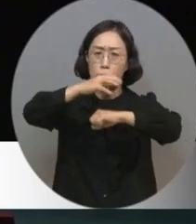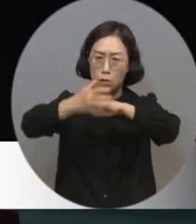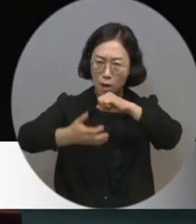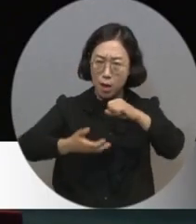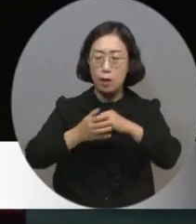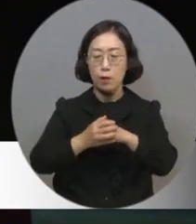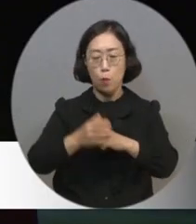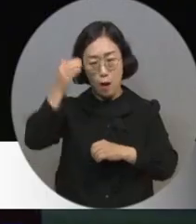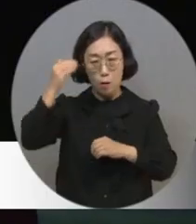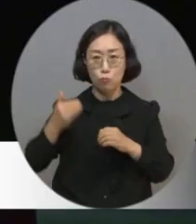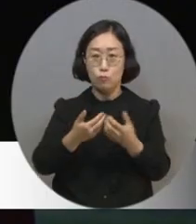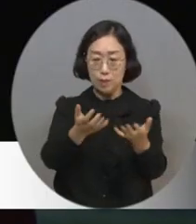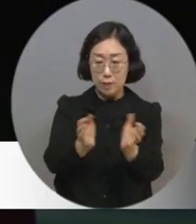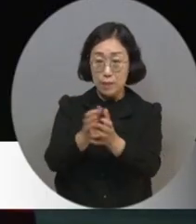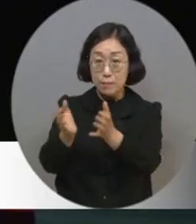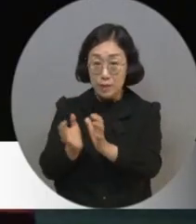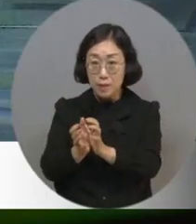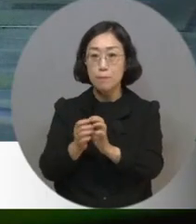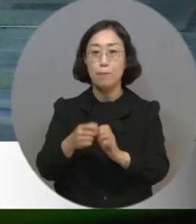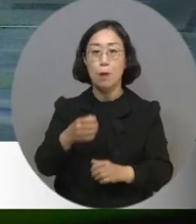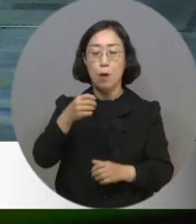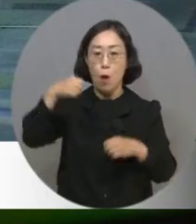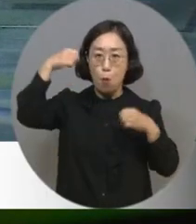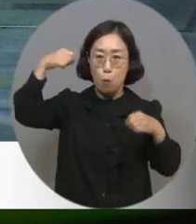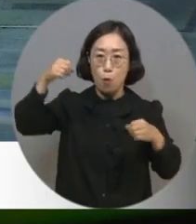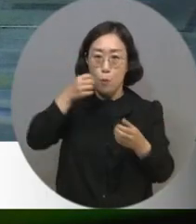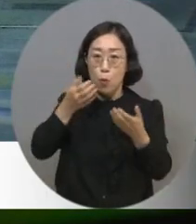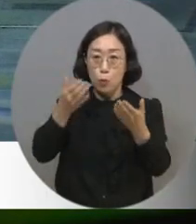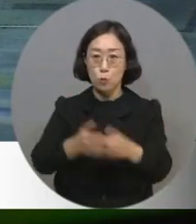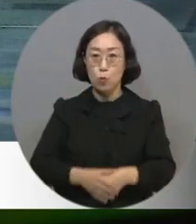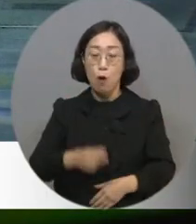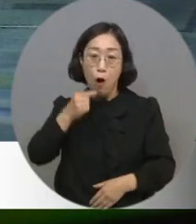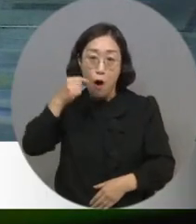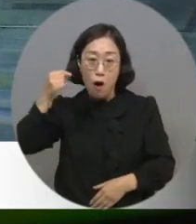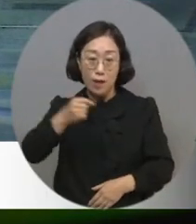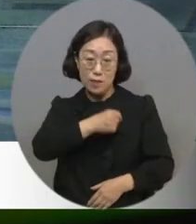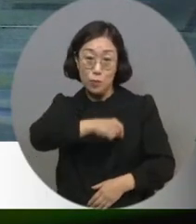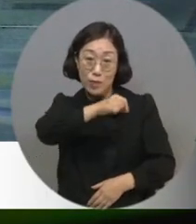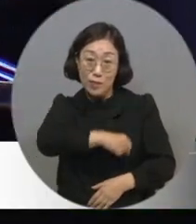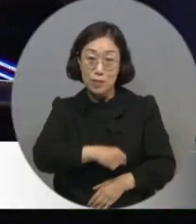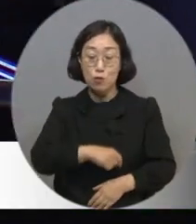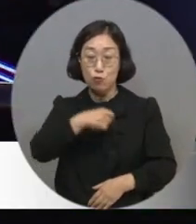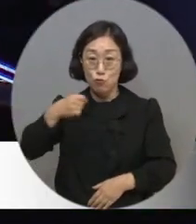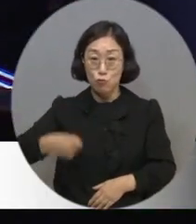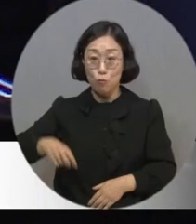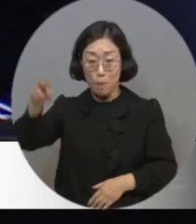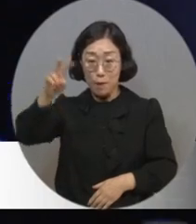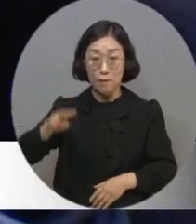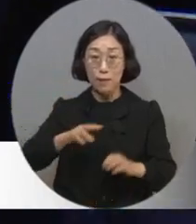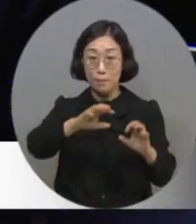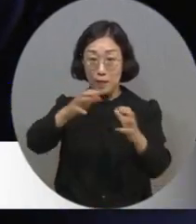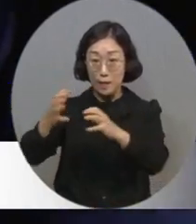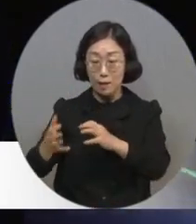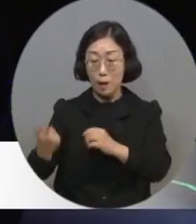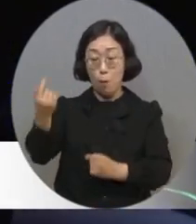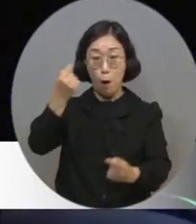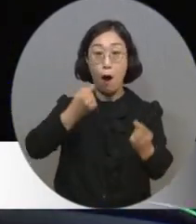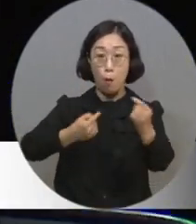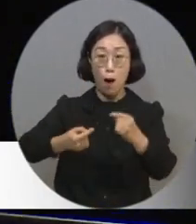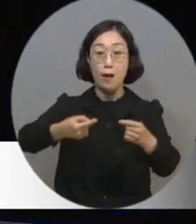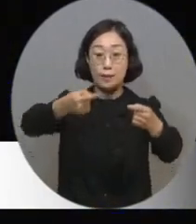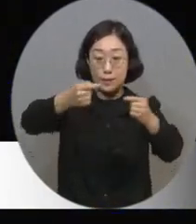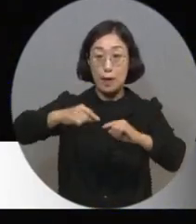양금 팀의 공연이 펼쳐졌습니다. 헝가리, 스위스, 중국, 베트남 등 세계 각국의 양금 연주자들의